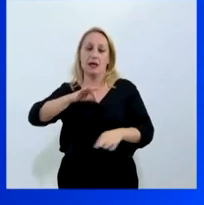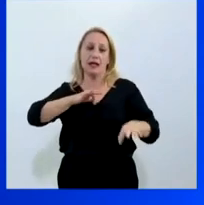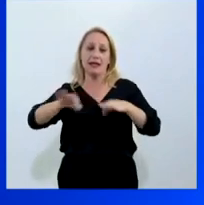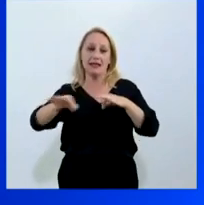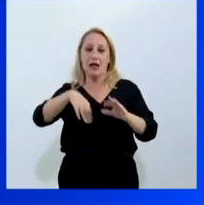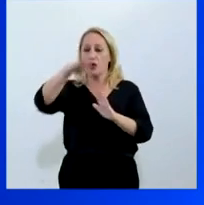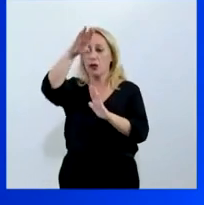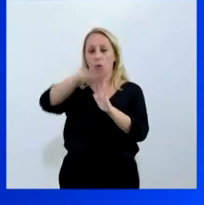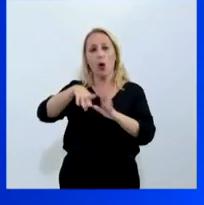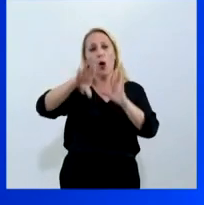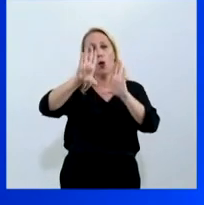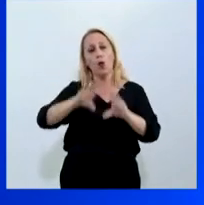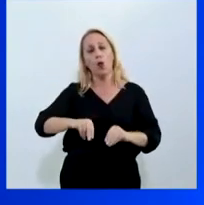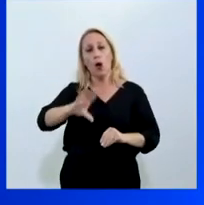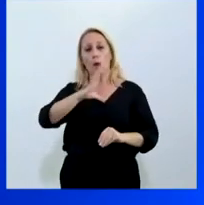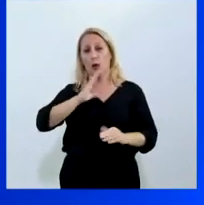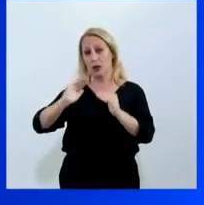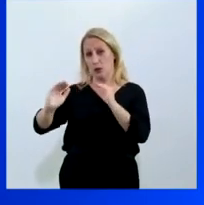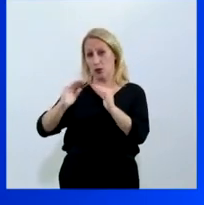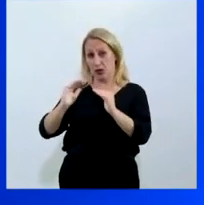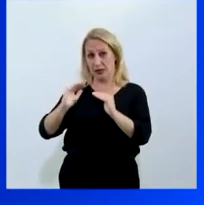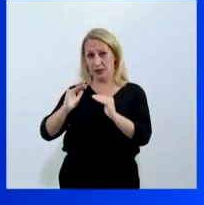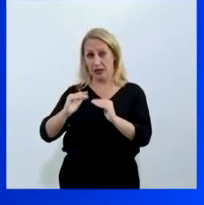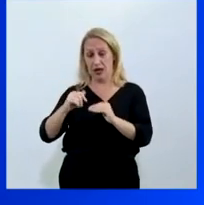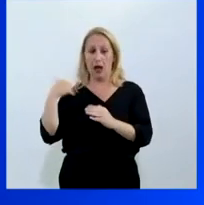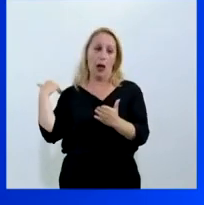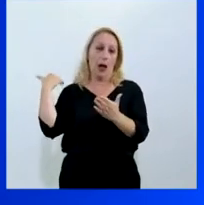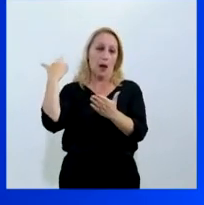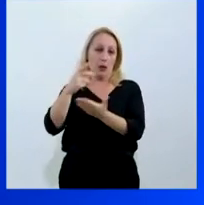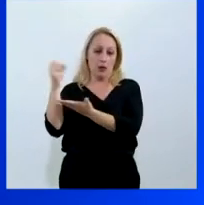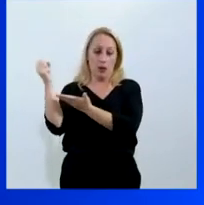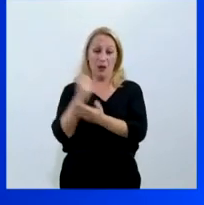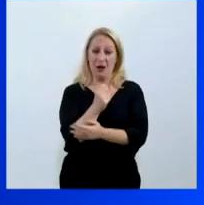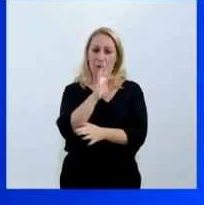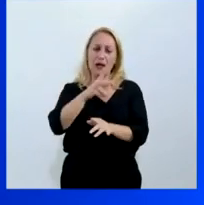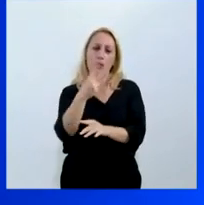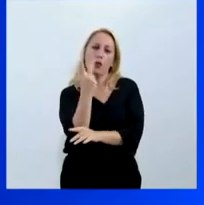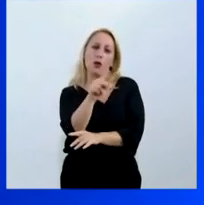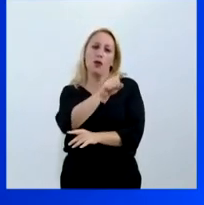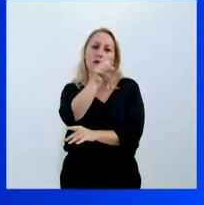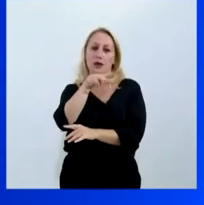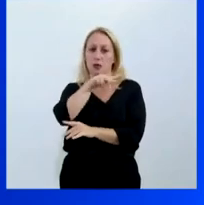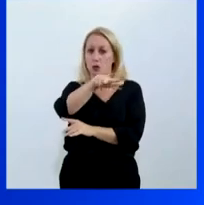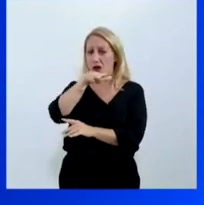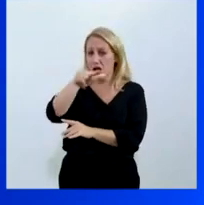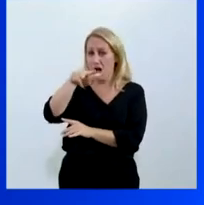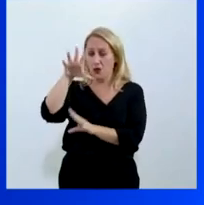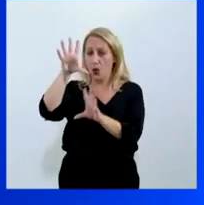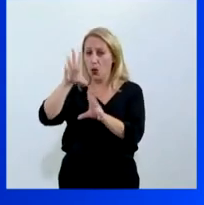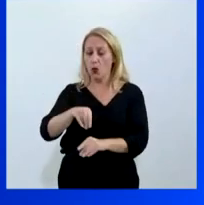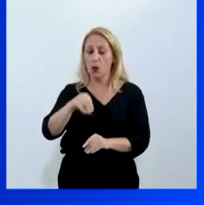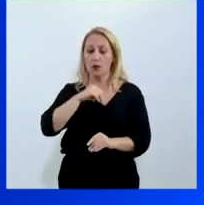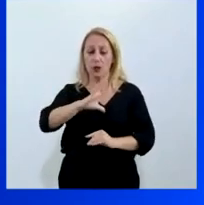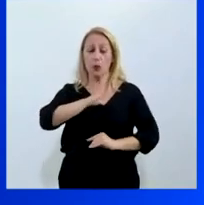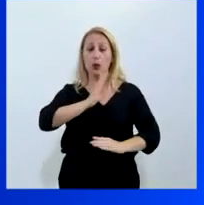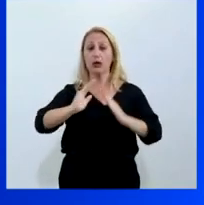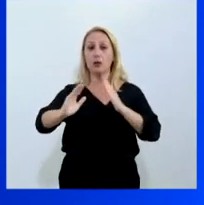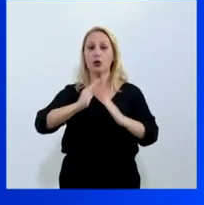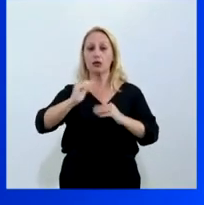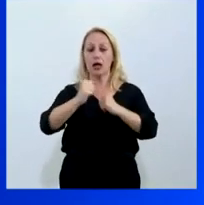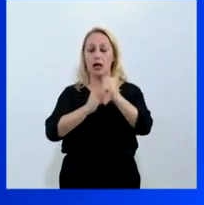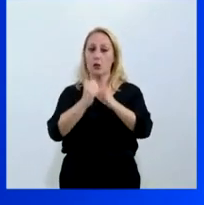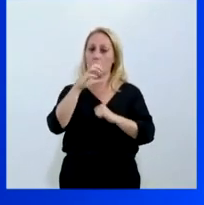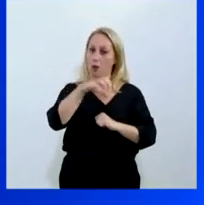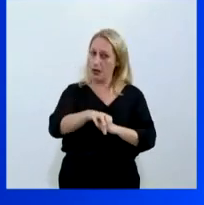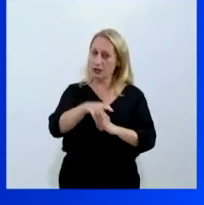της τόσο σημαντικούς πόρους, πλησιάζουν τα 2 δισεκατομμύρια ευρώ, για σημαντικές υποδομές πολιτικής προστασίας. Ένα πρόγραμμα το οποίο μας